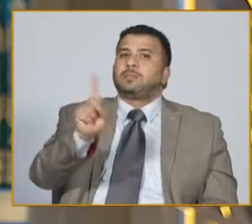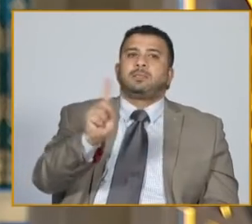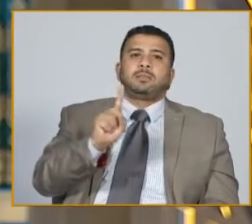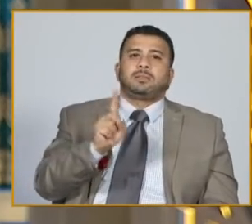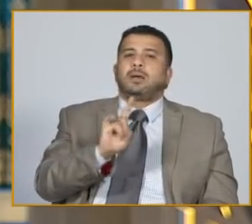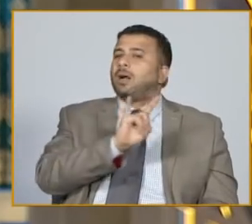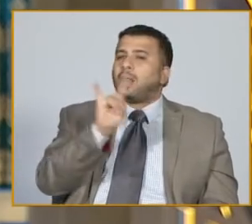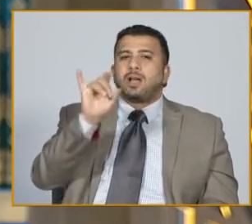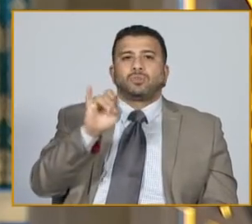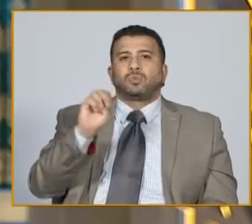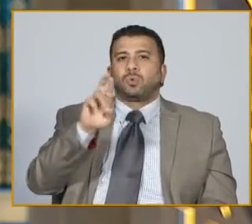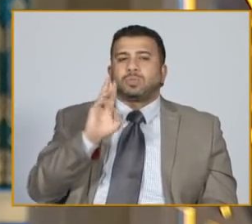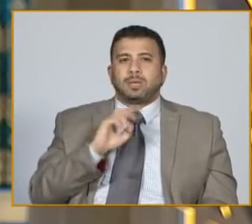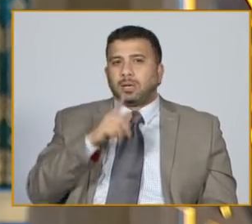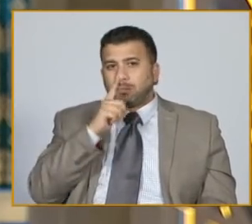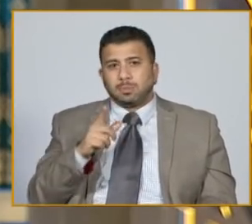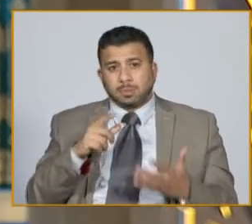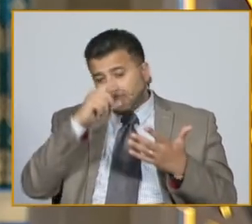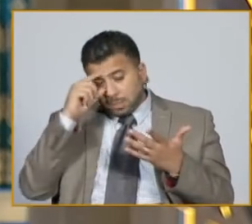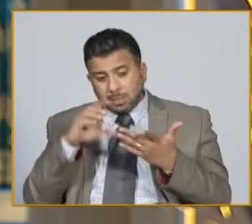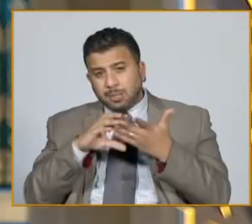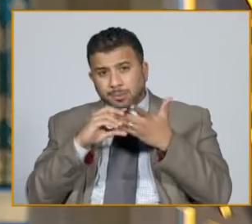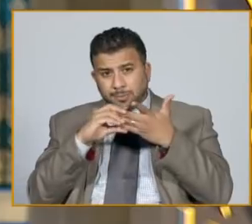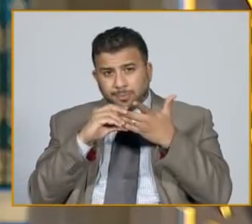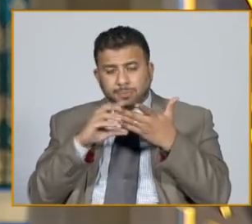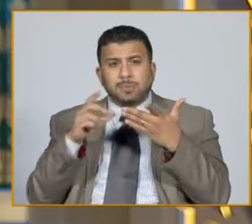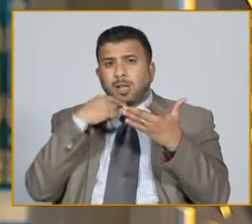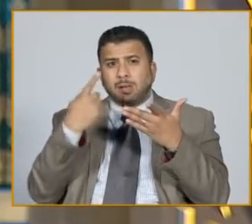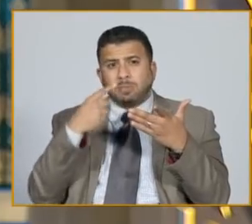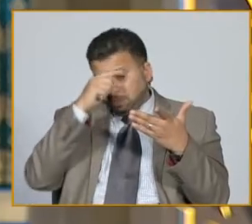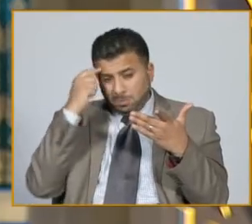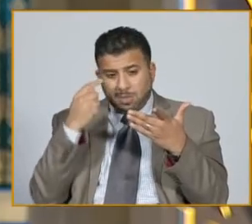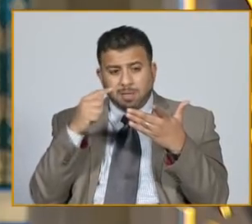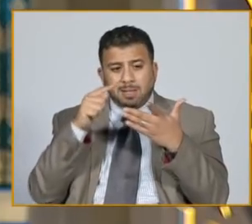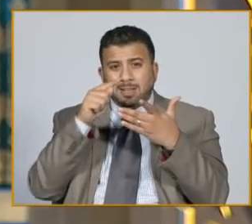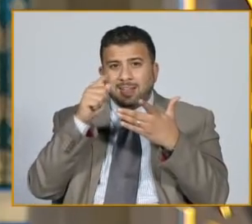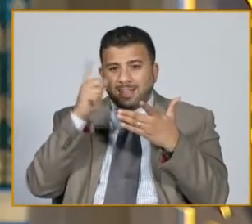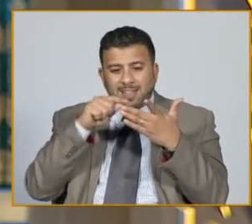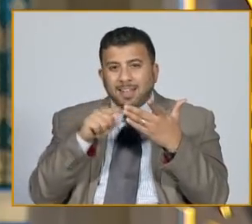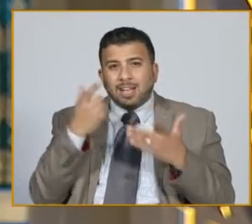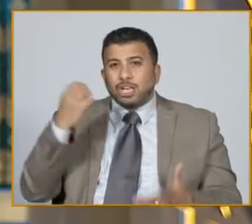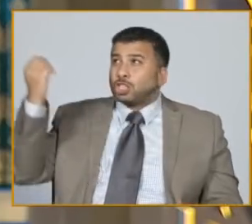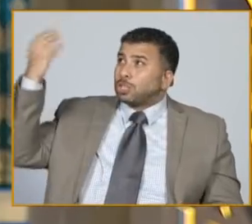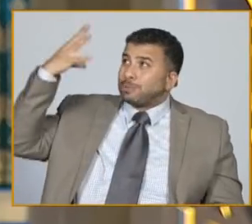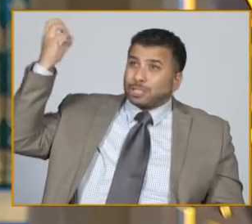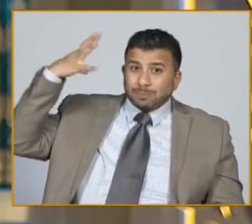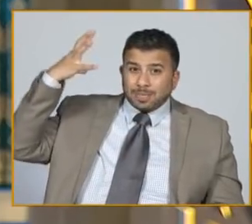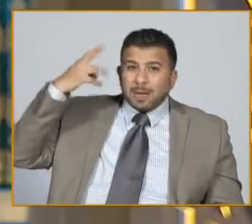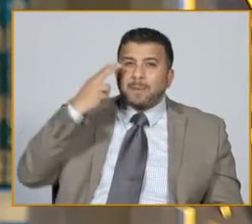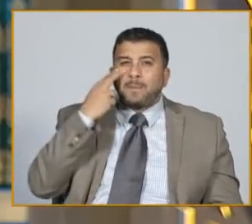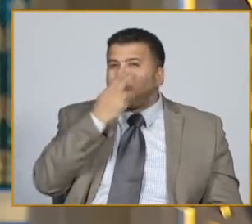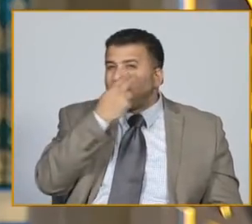ثانيا عند غروب الشمس، لما يبدأ قرص الشمس يغيب شيئا فشيئا،